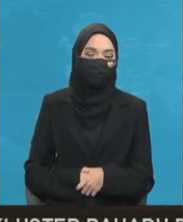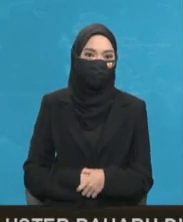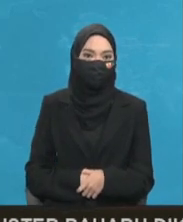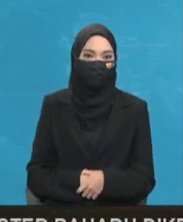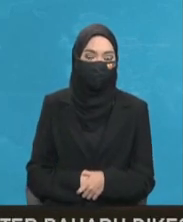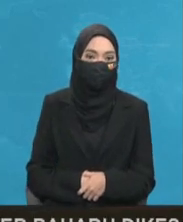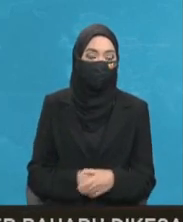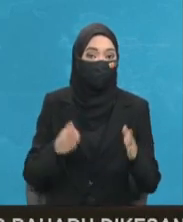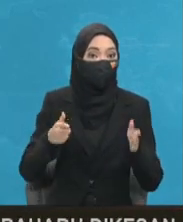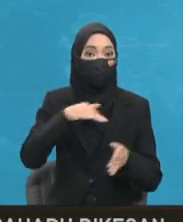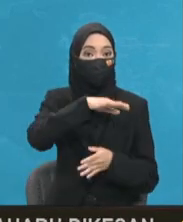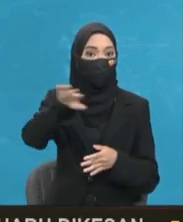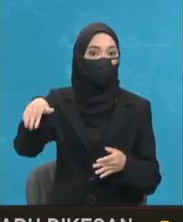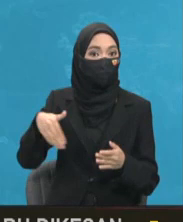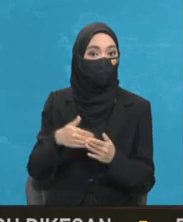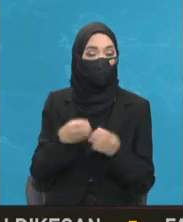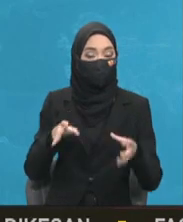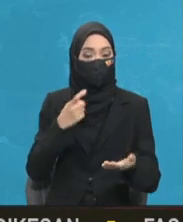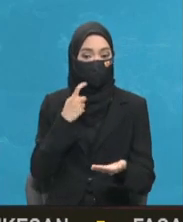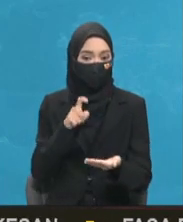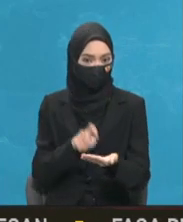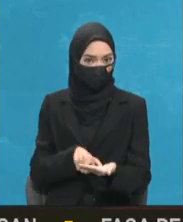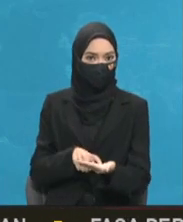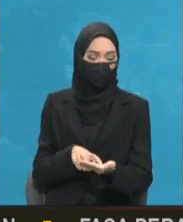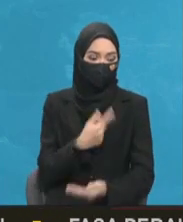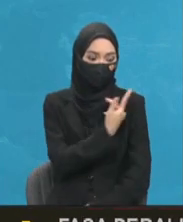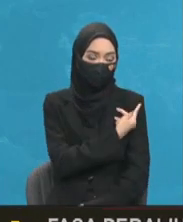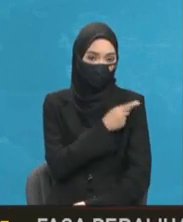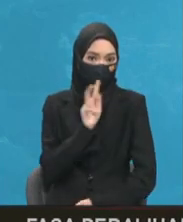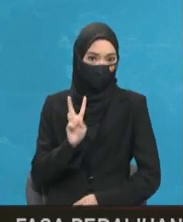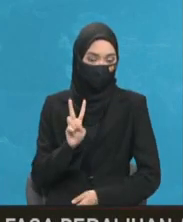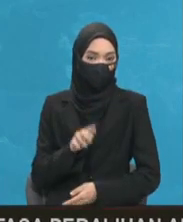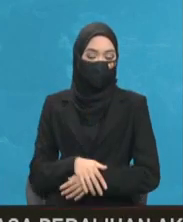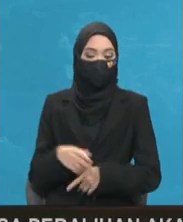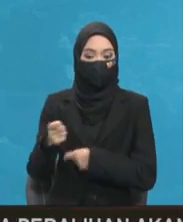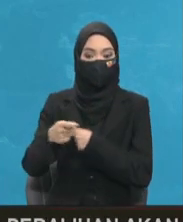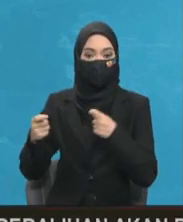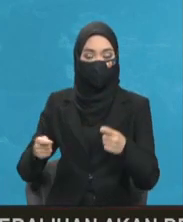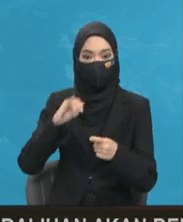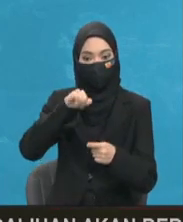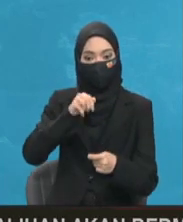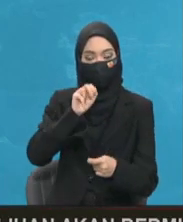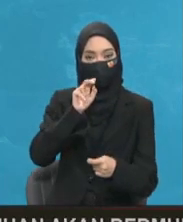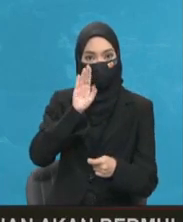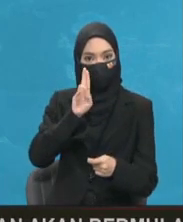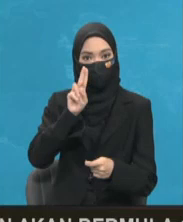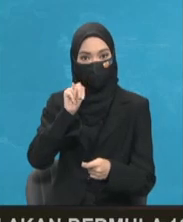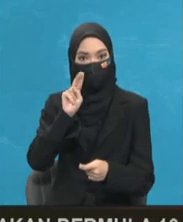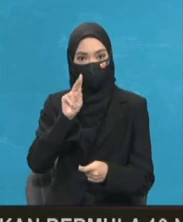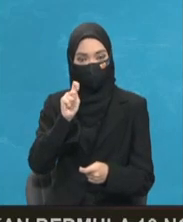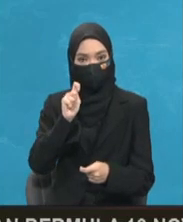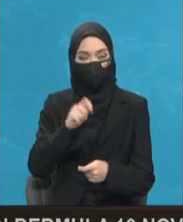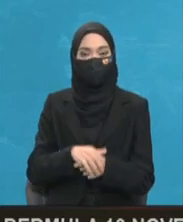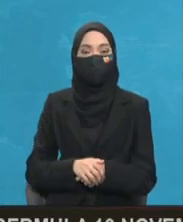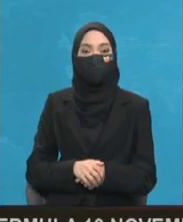Hai pada itu orang ramai yang telah membuat tempahan awal dus kedua di pusat Bachsin ASI juga emas sebutan perjanjian luasnya